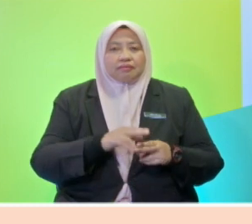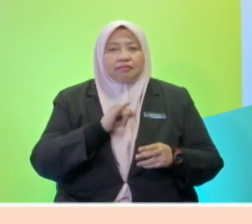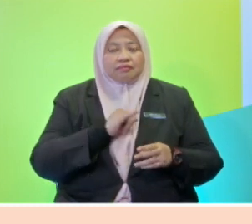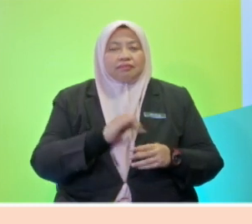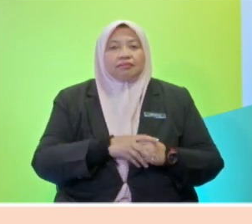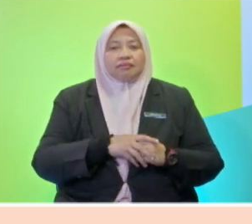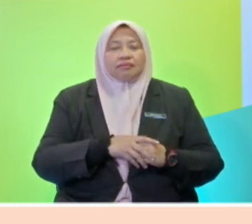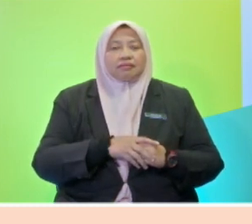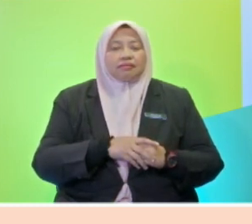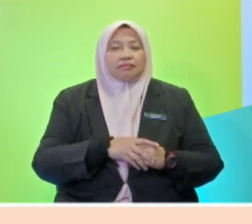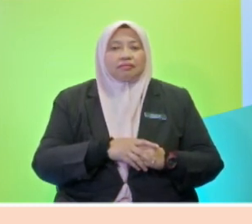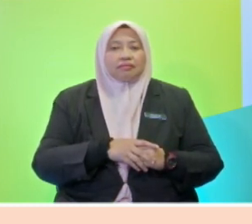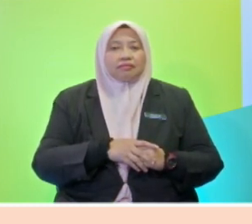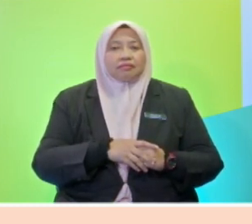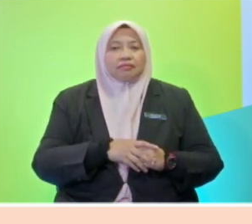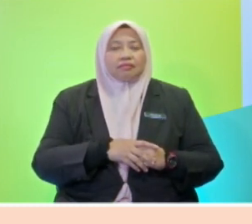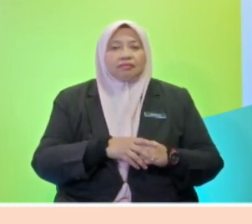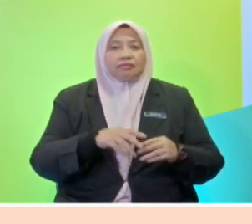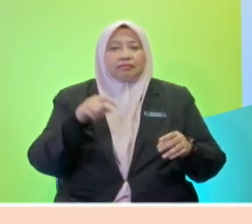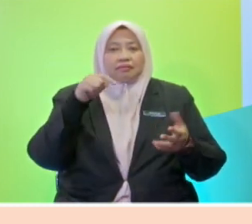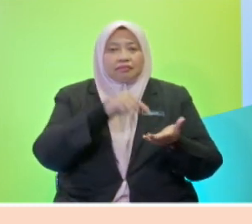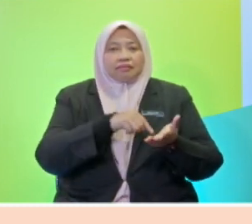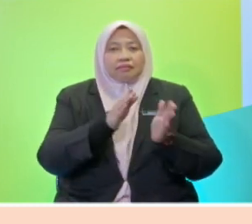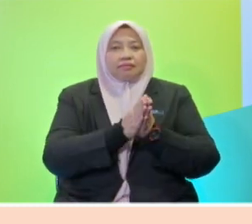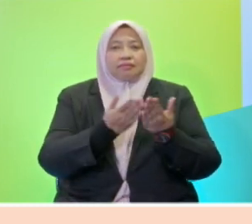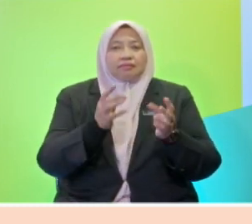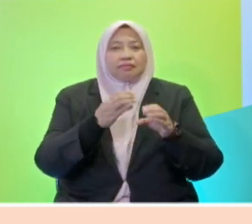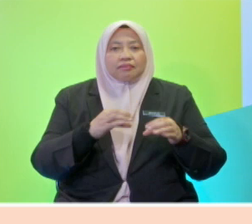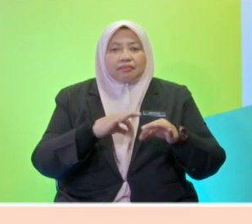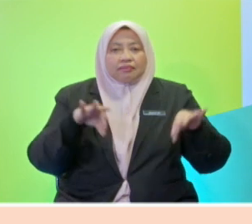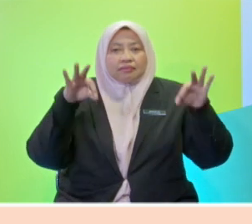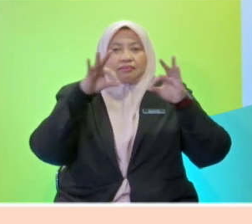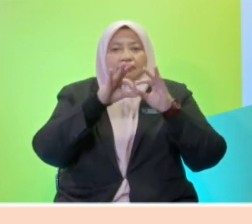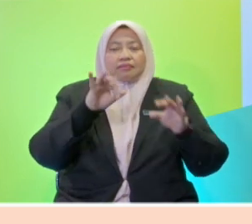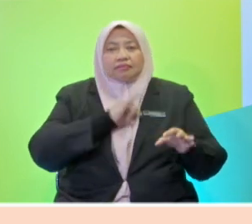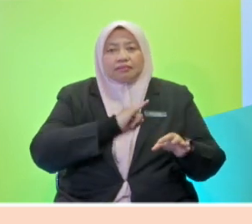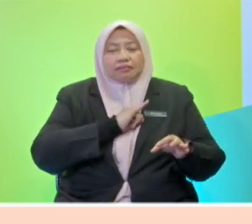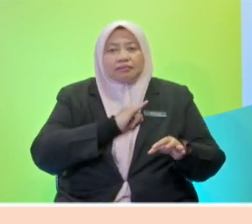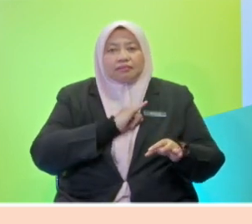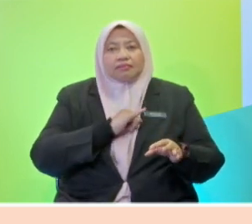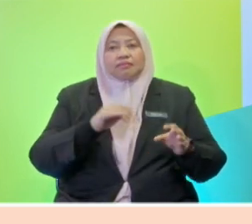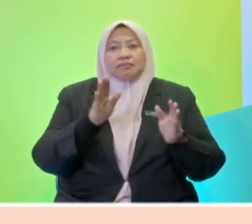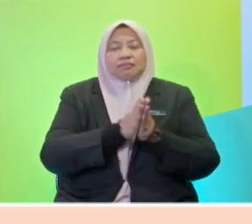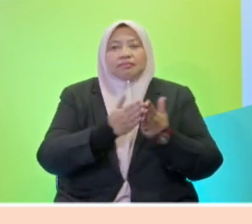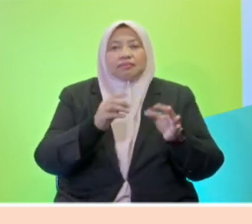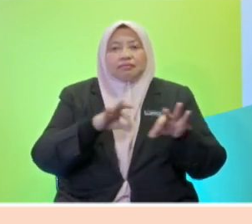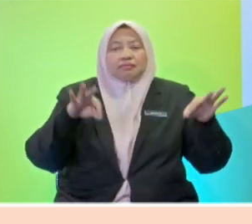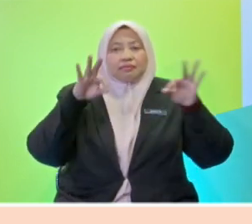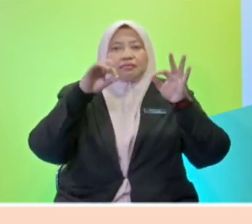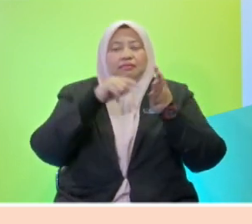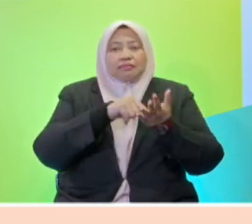basah ini buku cerita saya buku cerita ini